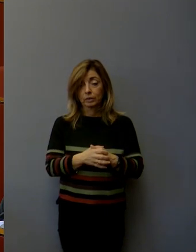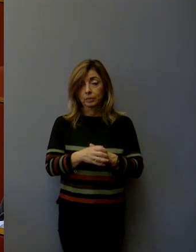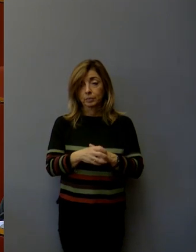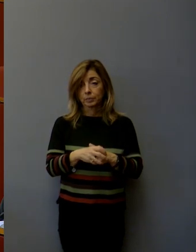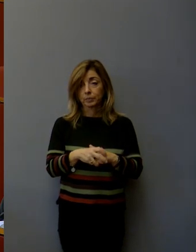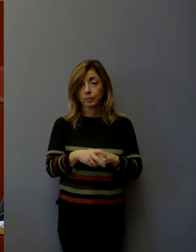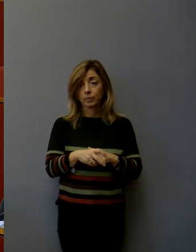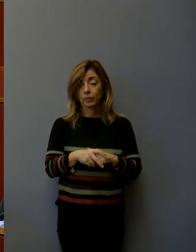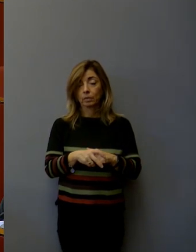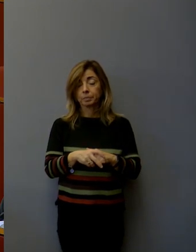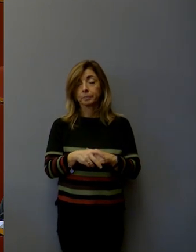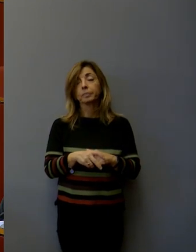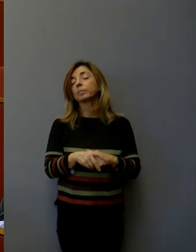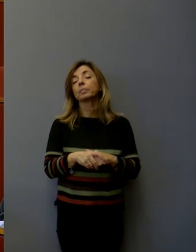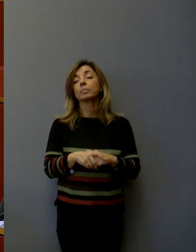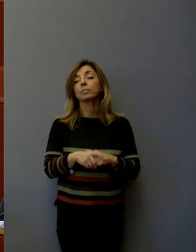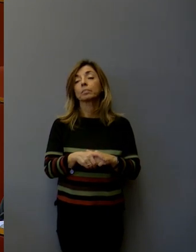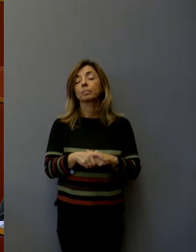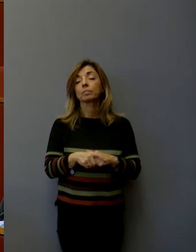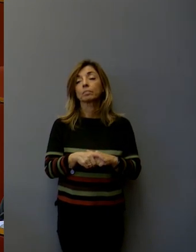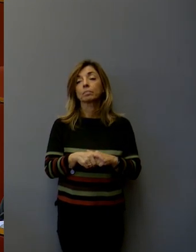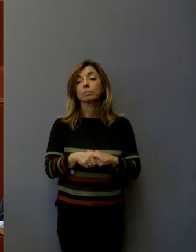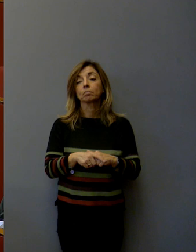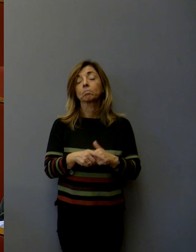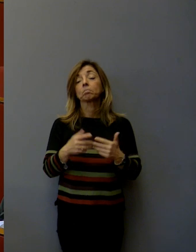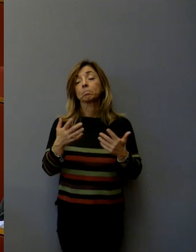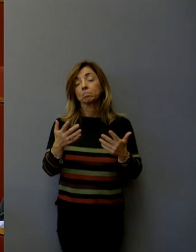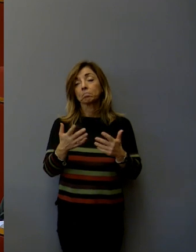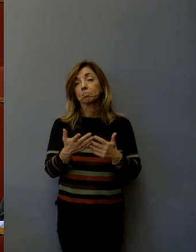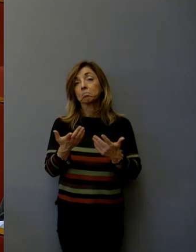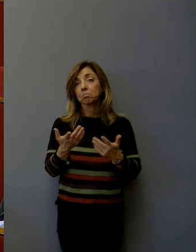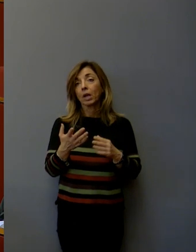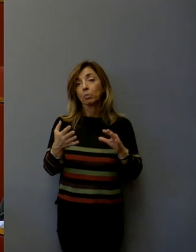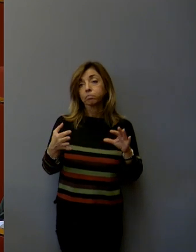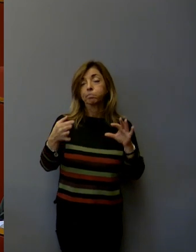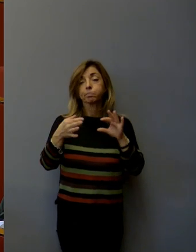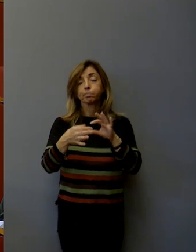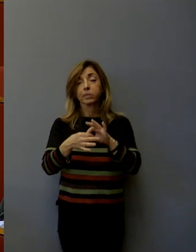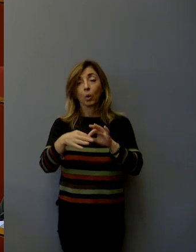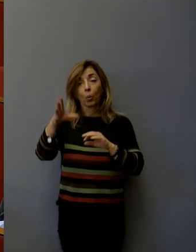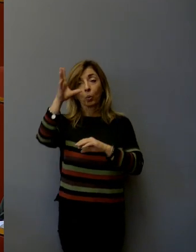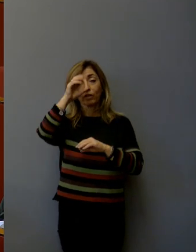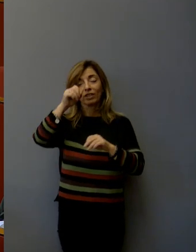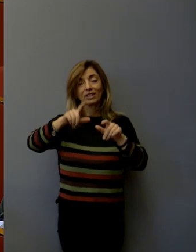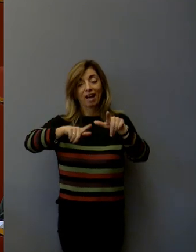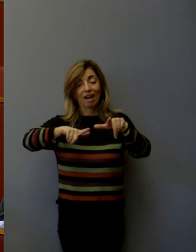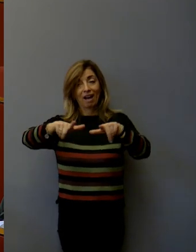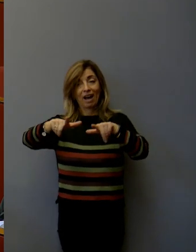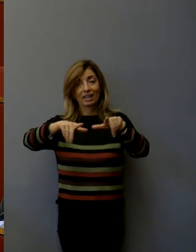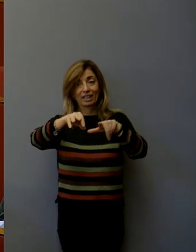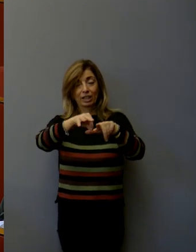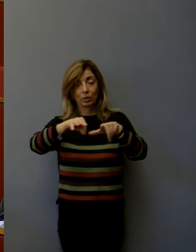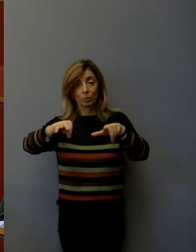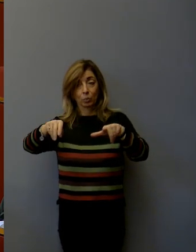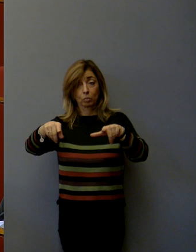che potrebbe consentire all'università magari alla Facoltà di Architettura o paesaggistica peraltro io avevo già sentito Ci